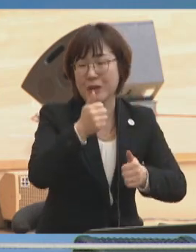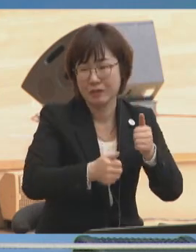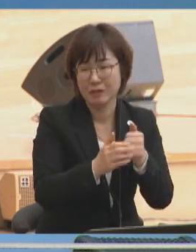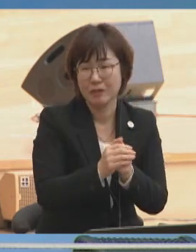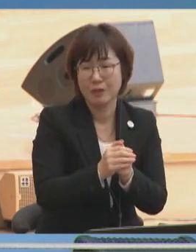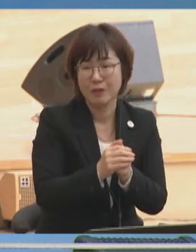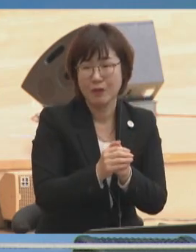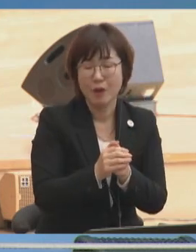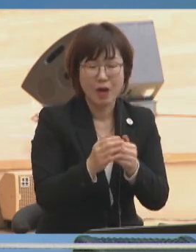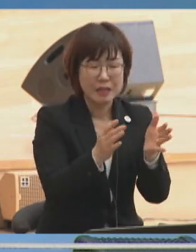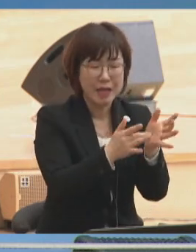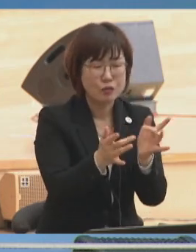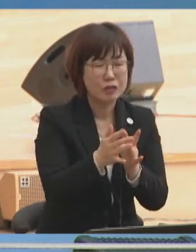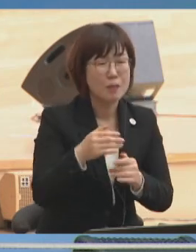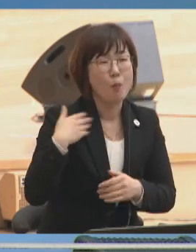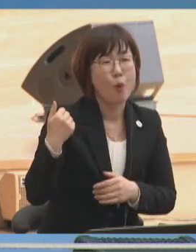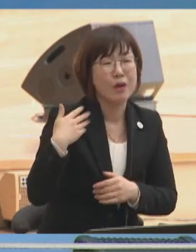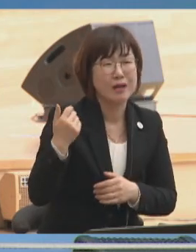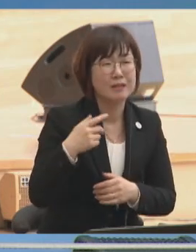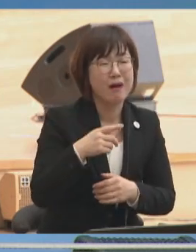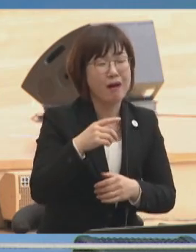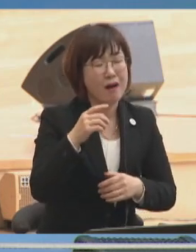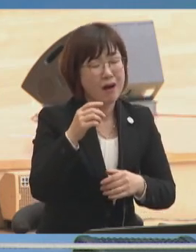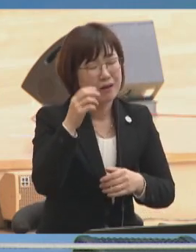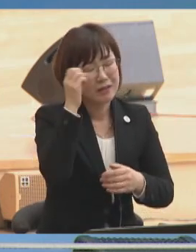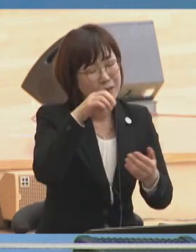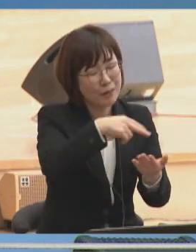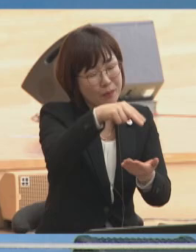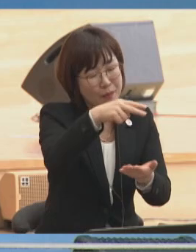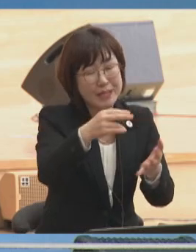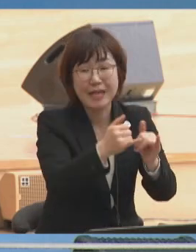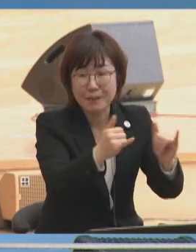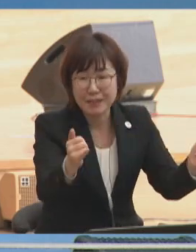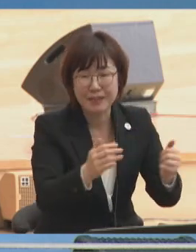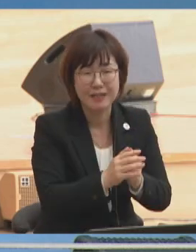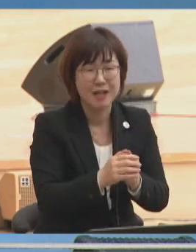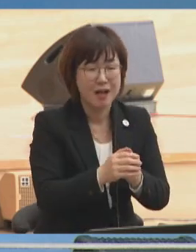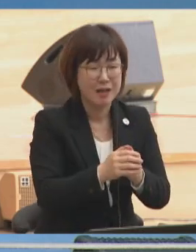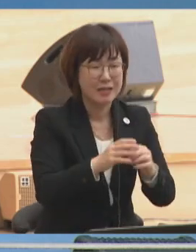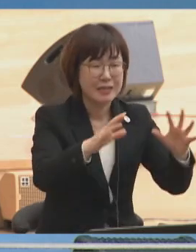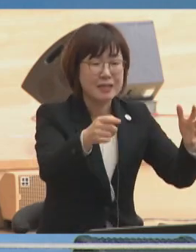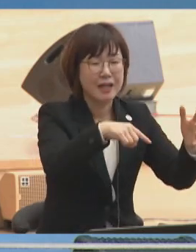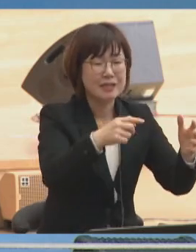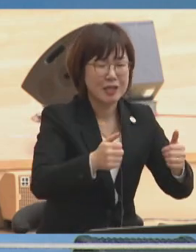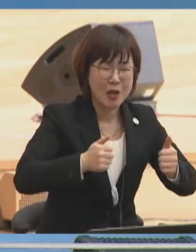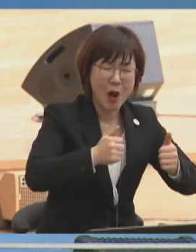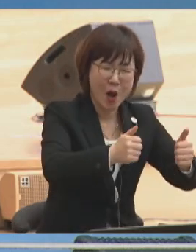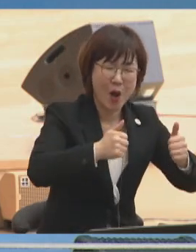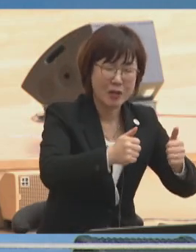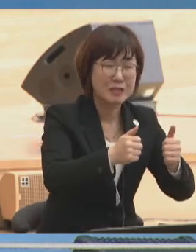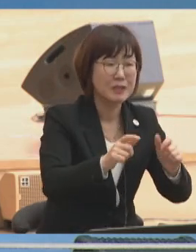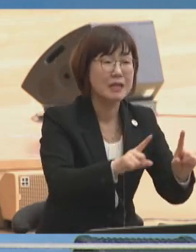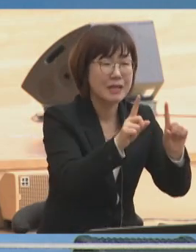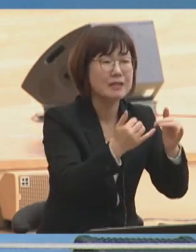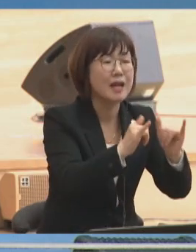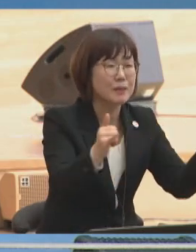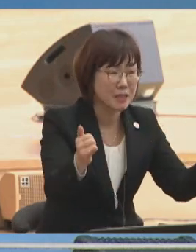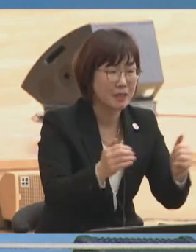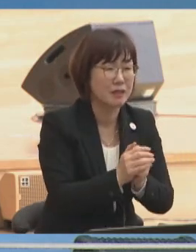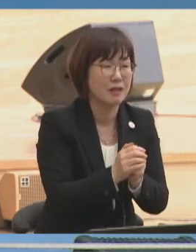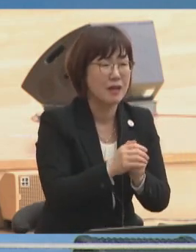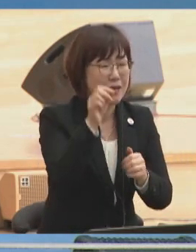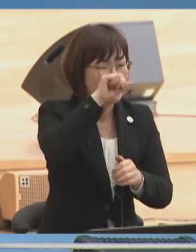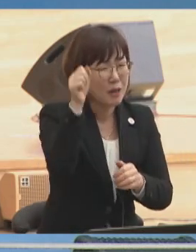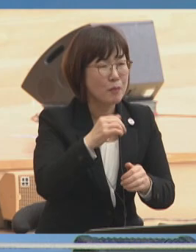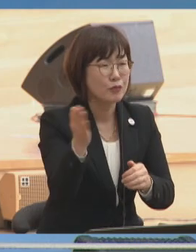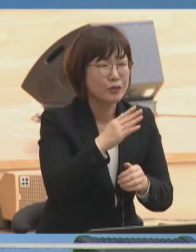예수님을 알지 못해서 허우적거리는 그런 영혼들, 세상 열심히 삽니다. 열심히 안 살면 그래도 나 진짜 새벽같이 일하고